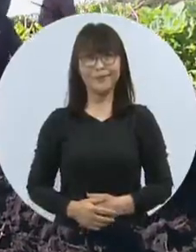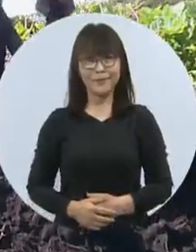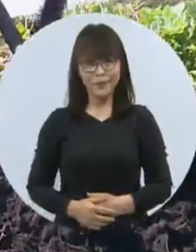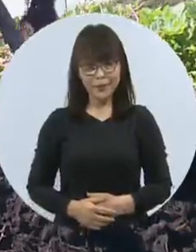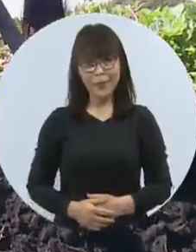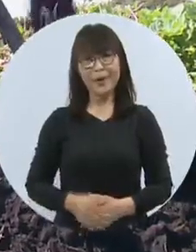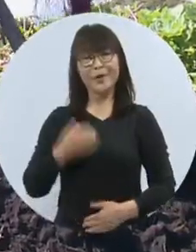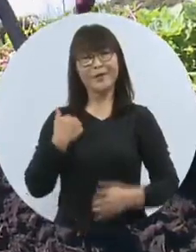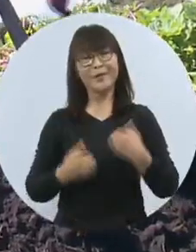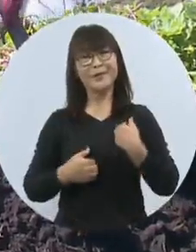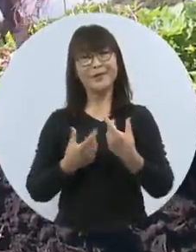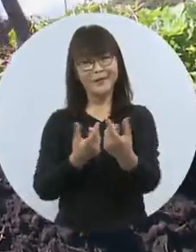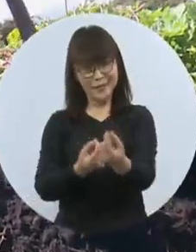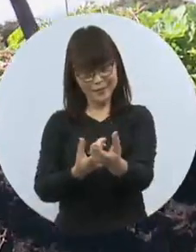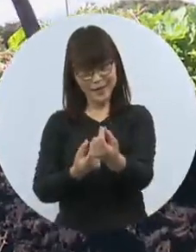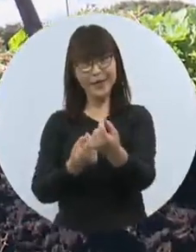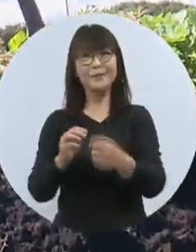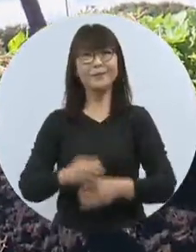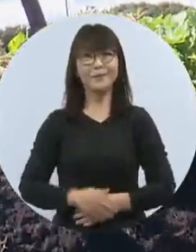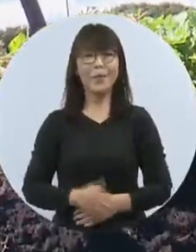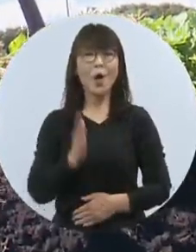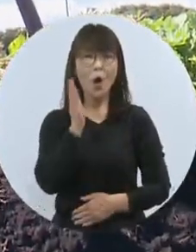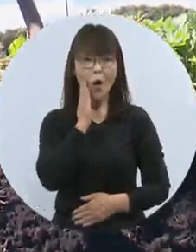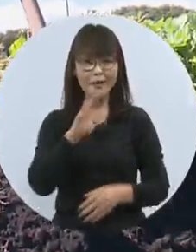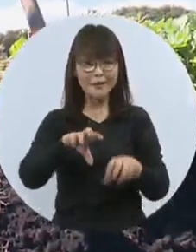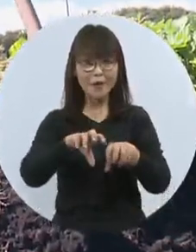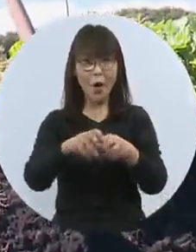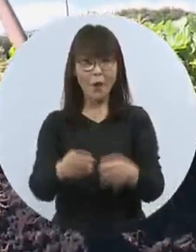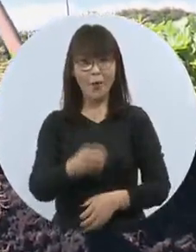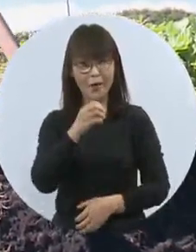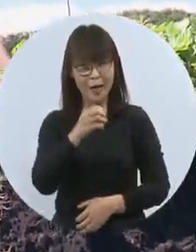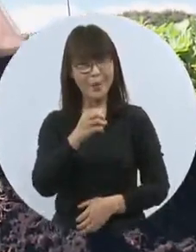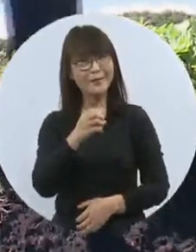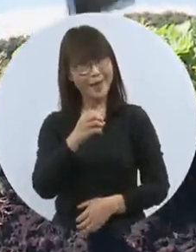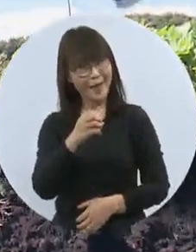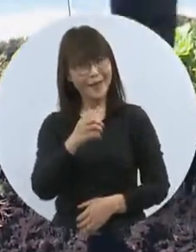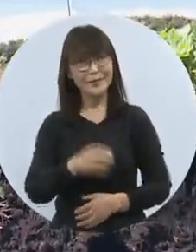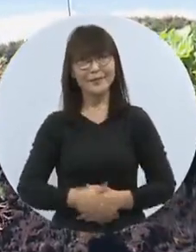それは嬉しいですね。美味しいお芋食べられますね。